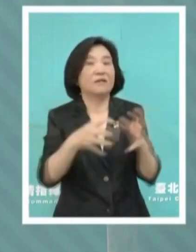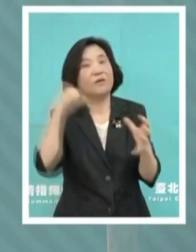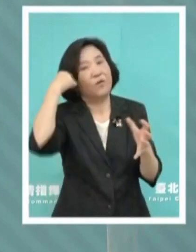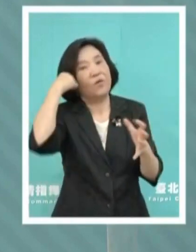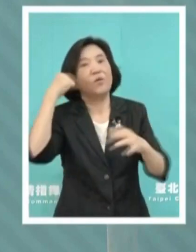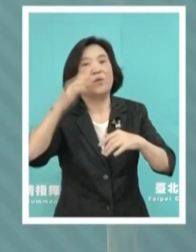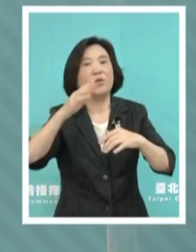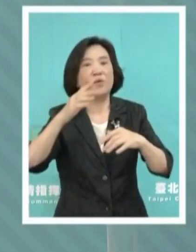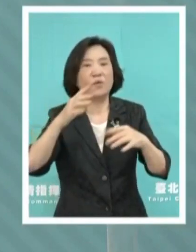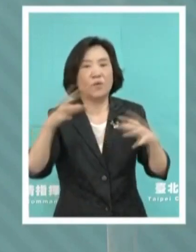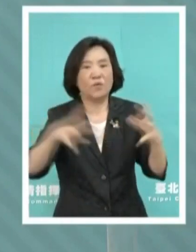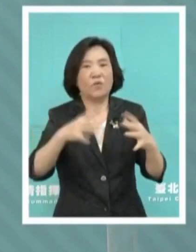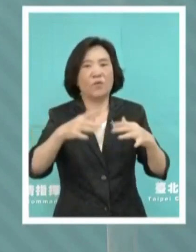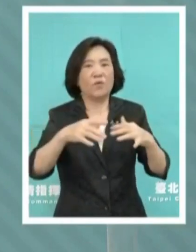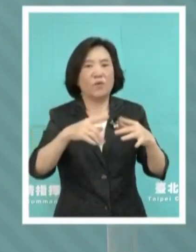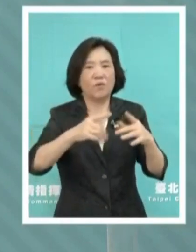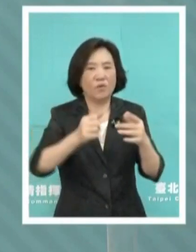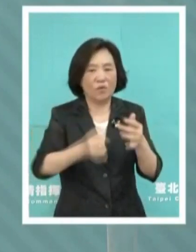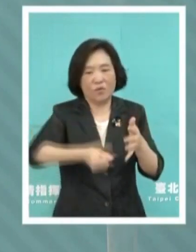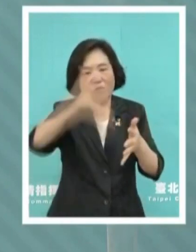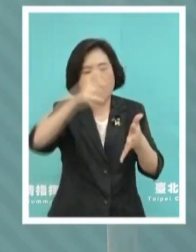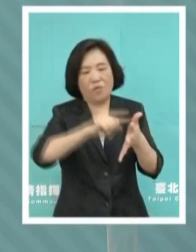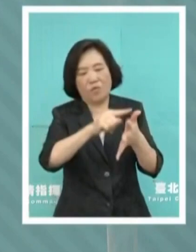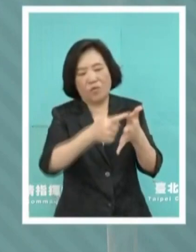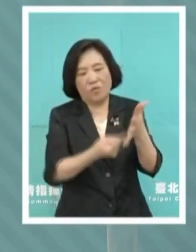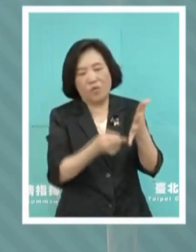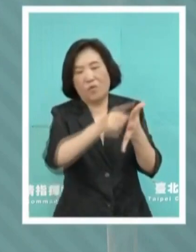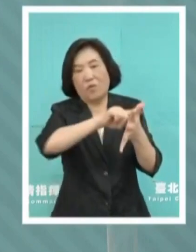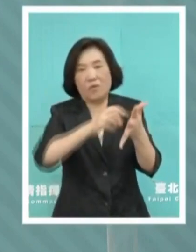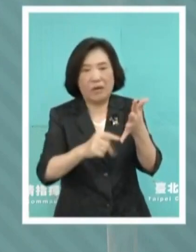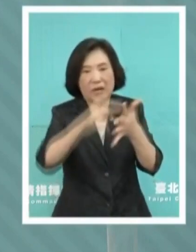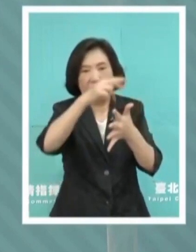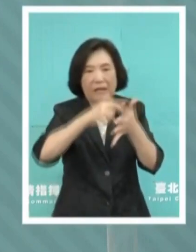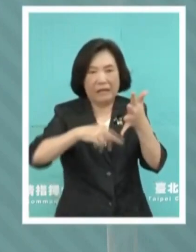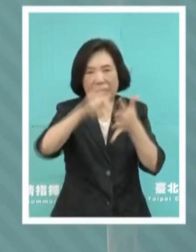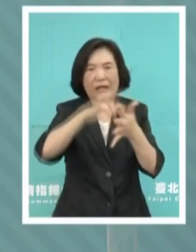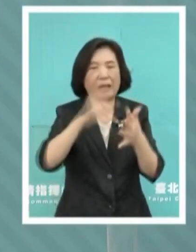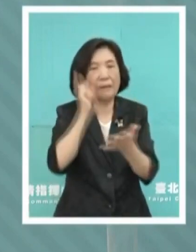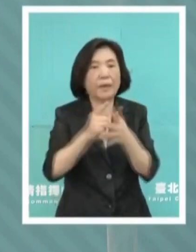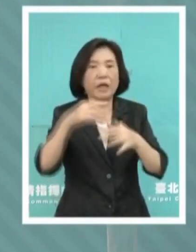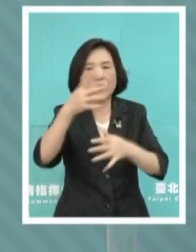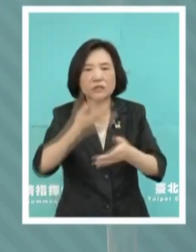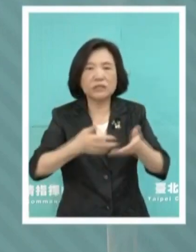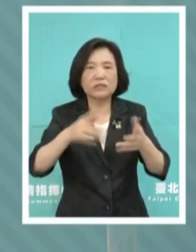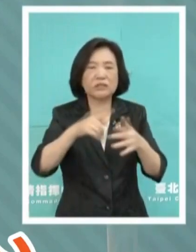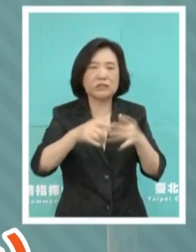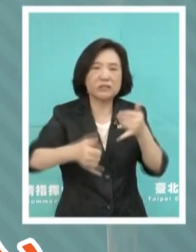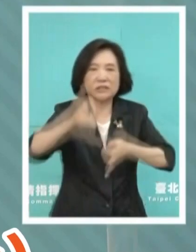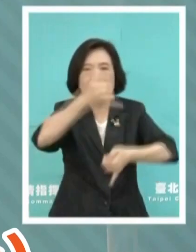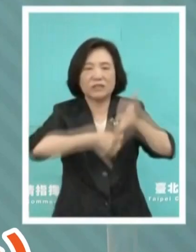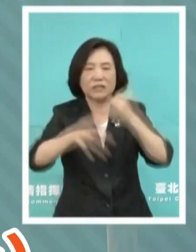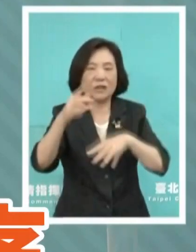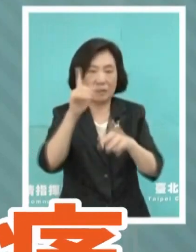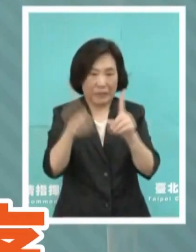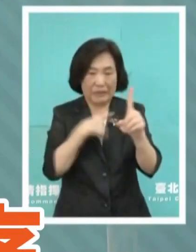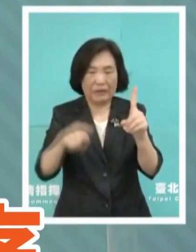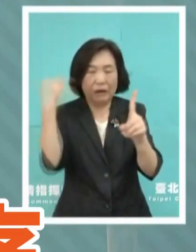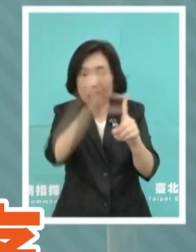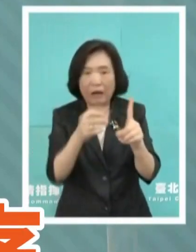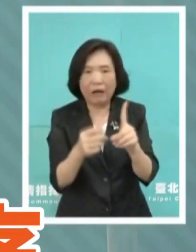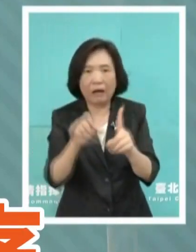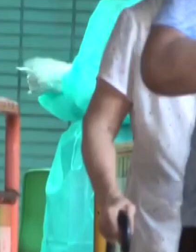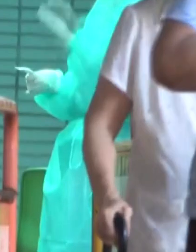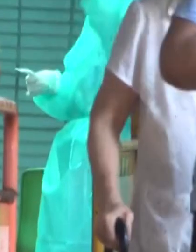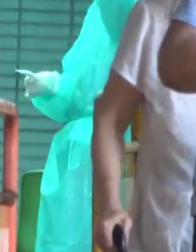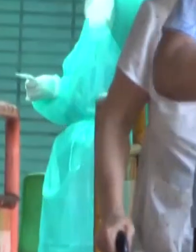的，因为全家住上下楼，你知道吗？来往频繁，就一下子从一个变成三个，所以说真的头